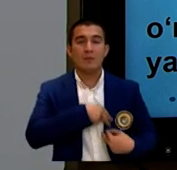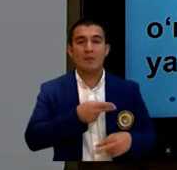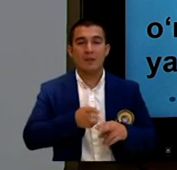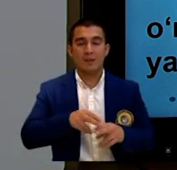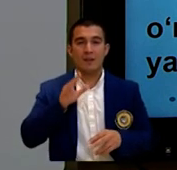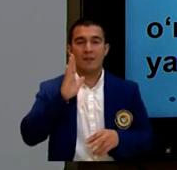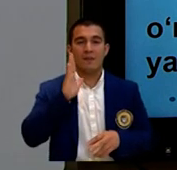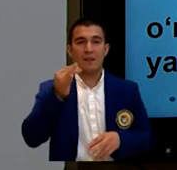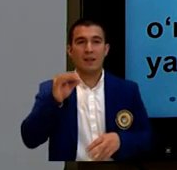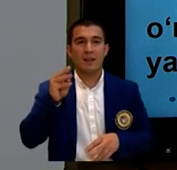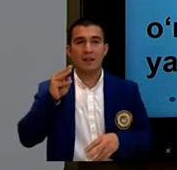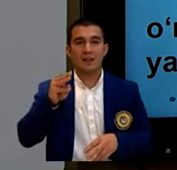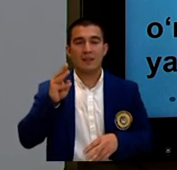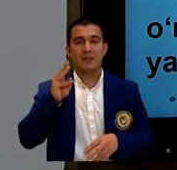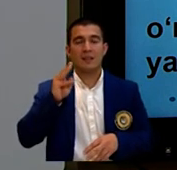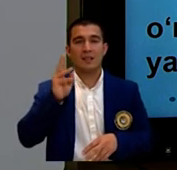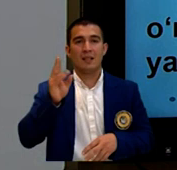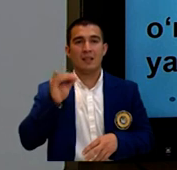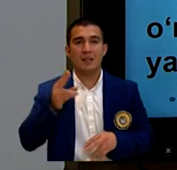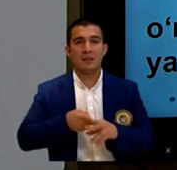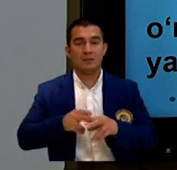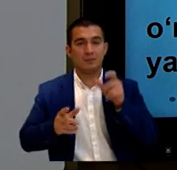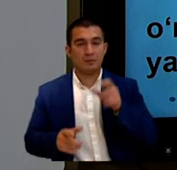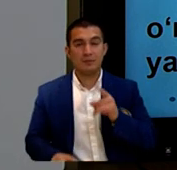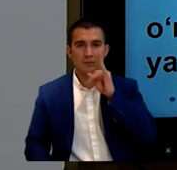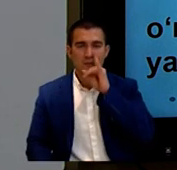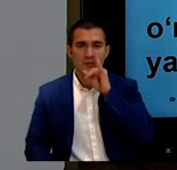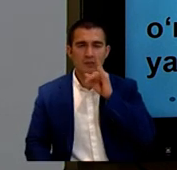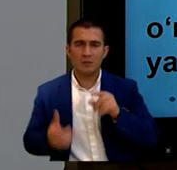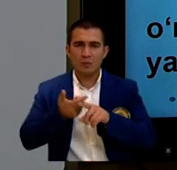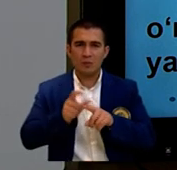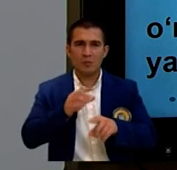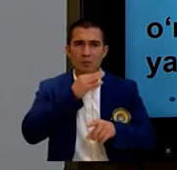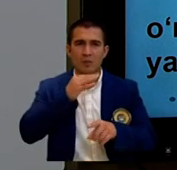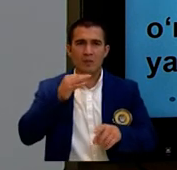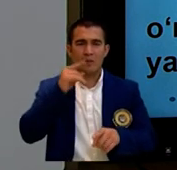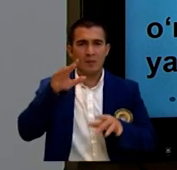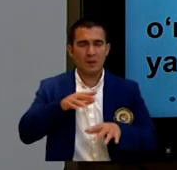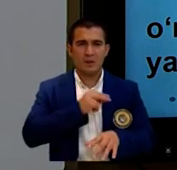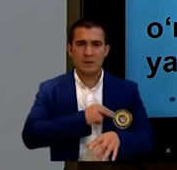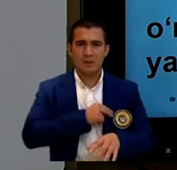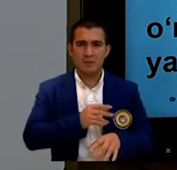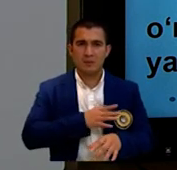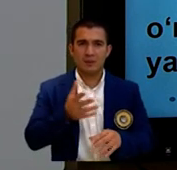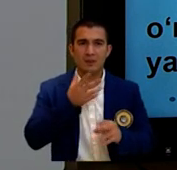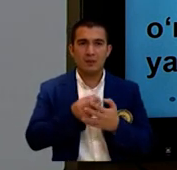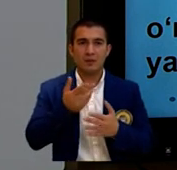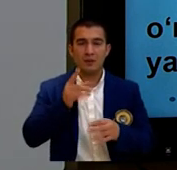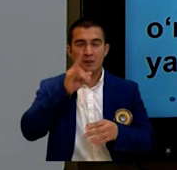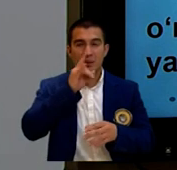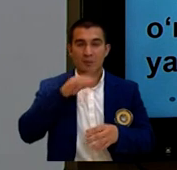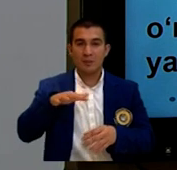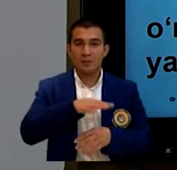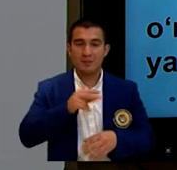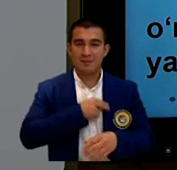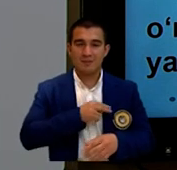bo'ldi. Vyatkin Samarqandda uzoq yillar davomida faoliyat olib bordi. U o'zining Samarqanddagi